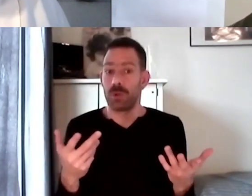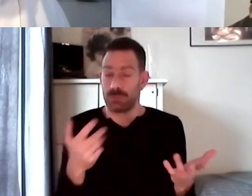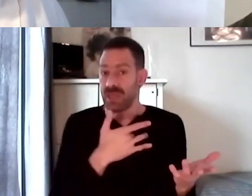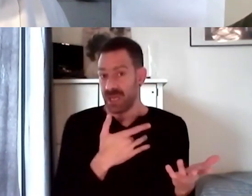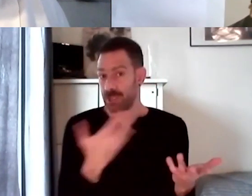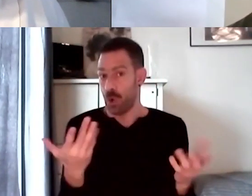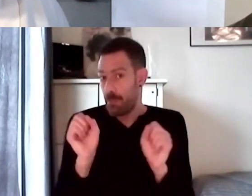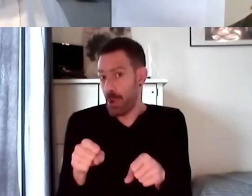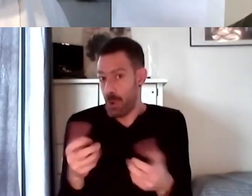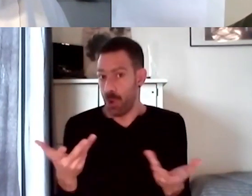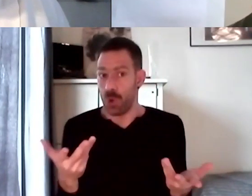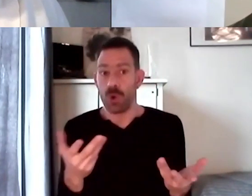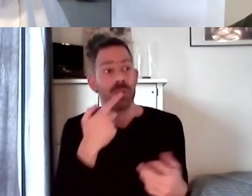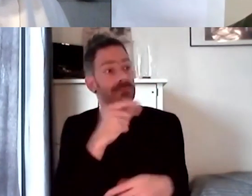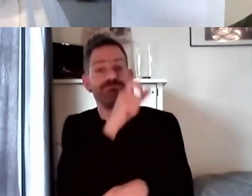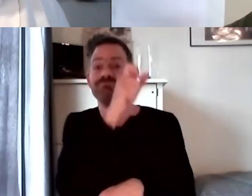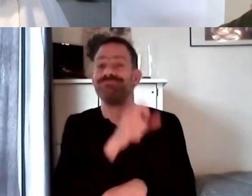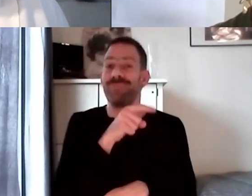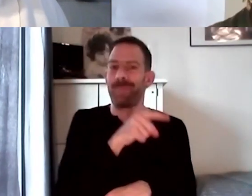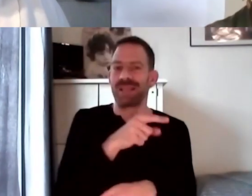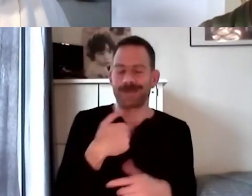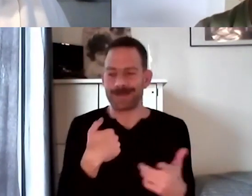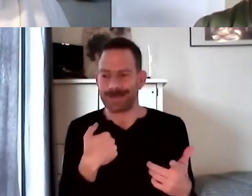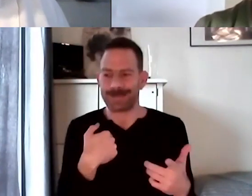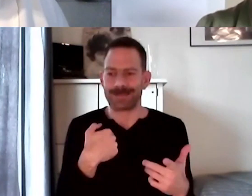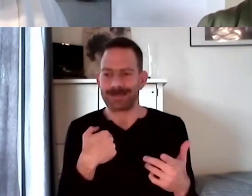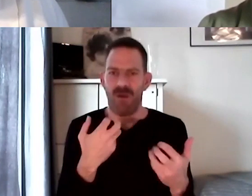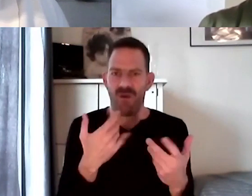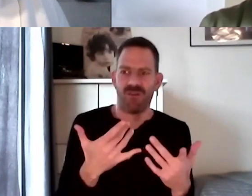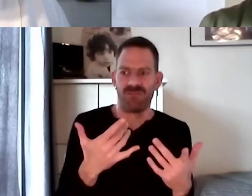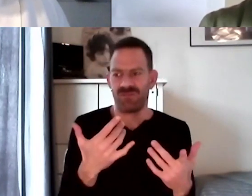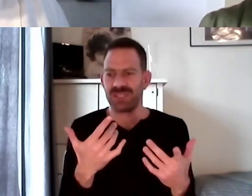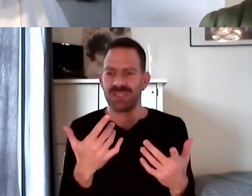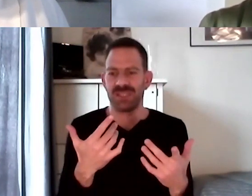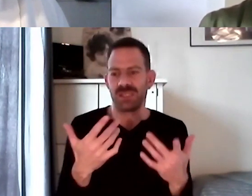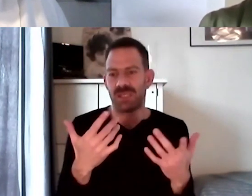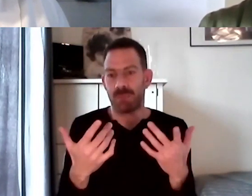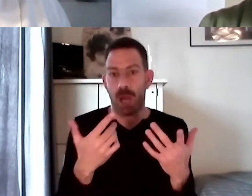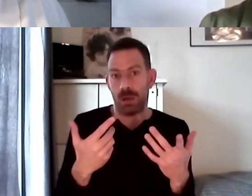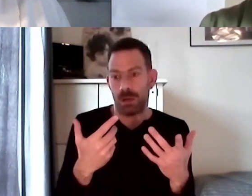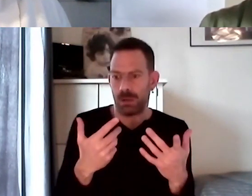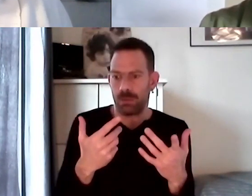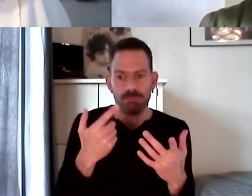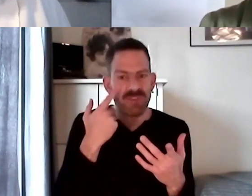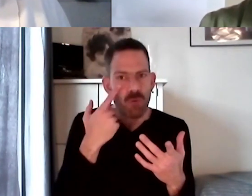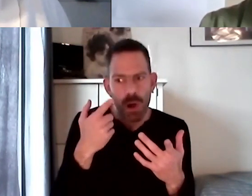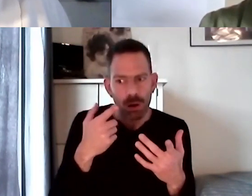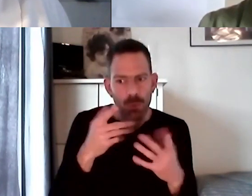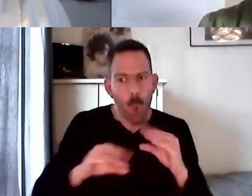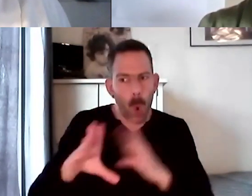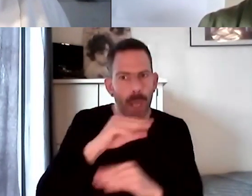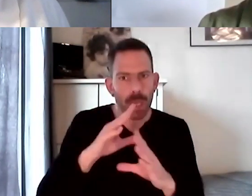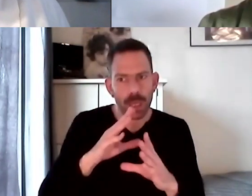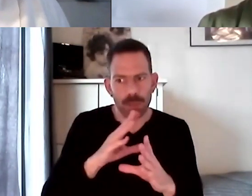ça peut être une possibilité pour que la personne se voit et se mette en situation sur le nouveau poste. Tout à fait. Les